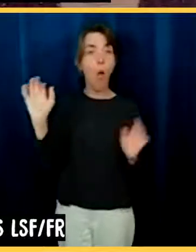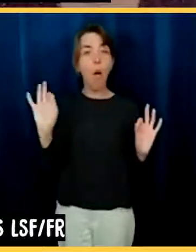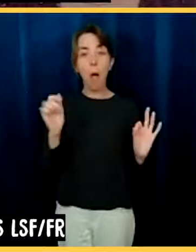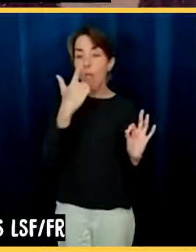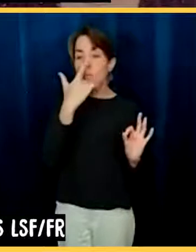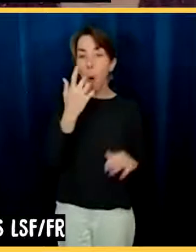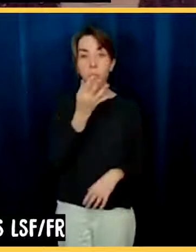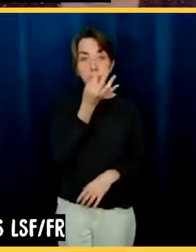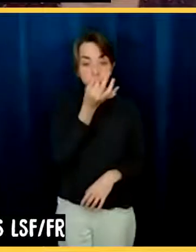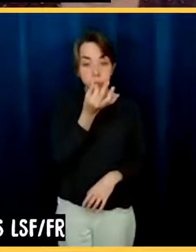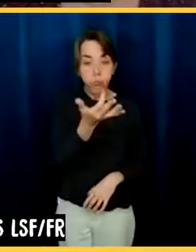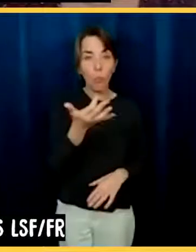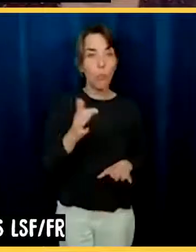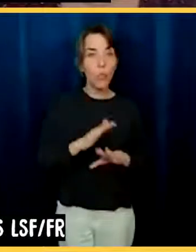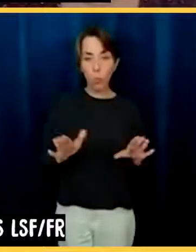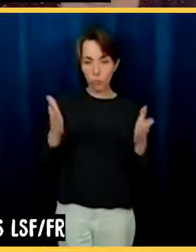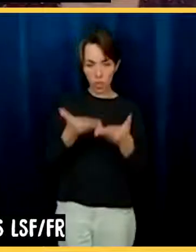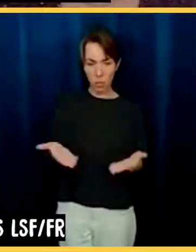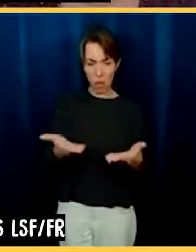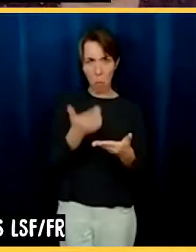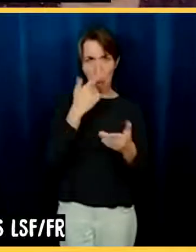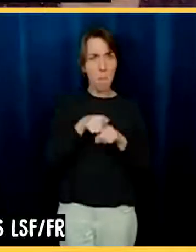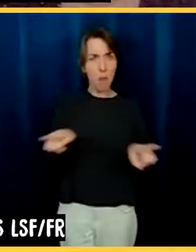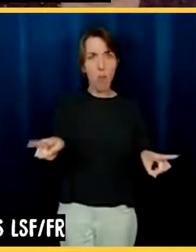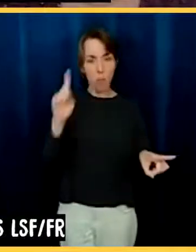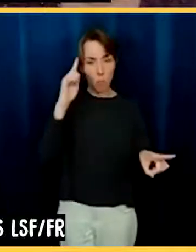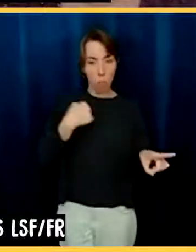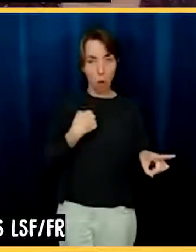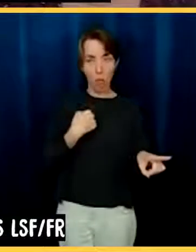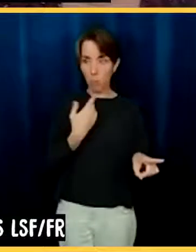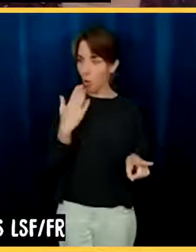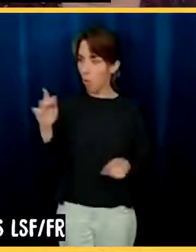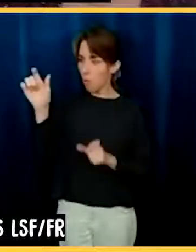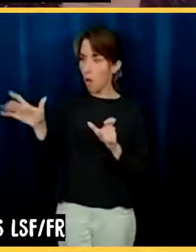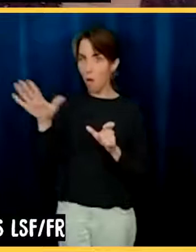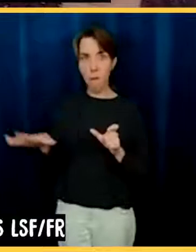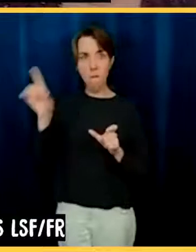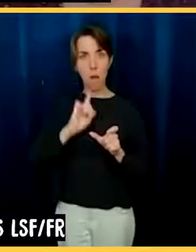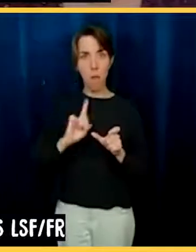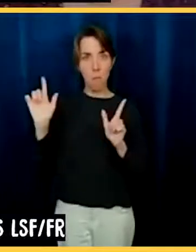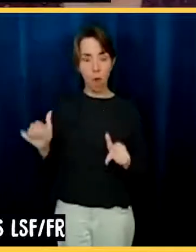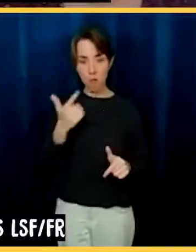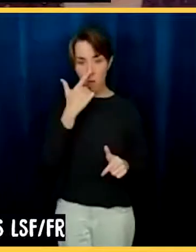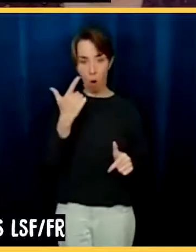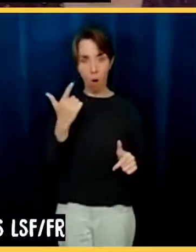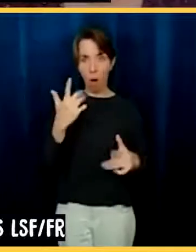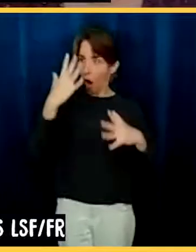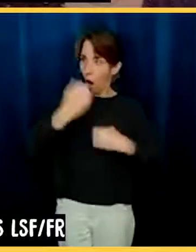fait. C'était une injustice. Et pour moi et pour les femmes qui étaient aussi dans ce mouvement-là, c'était juste